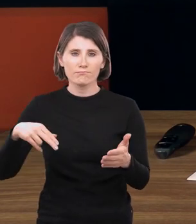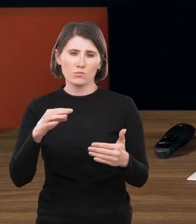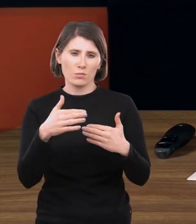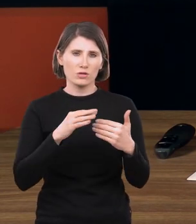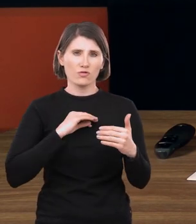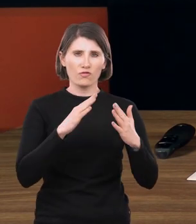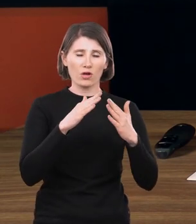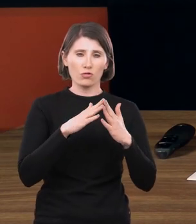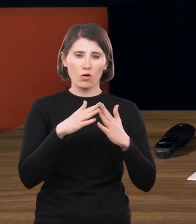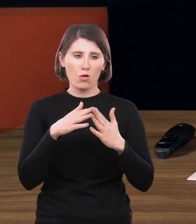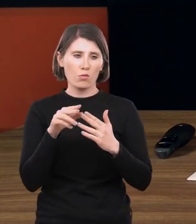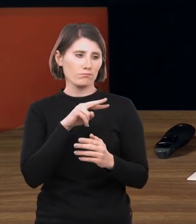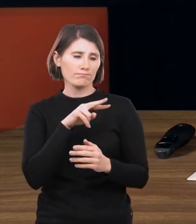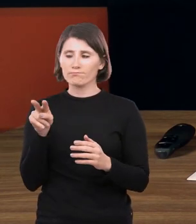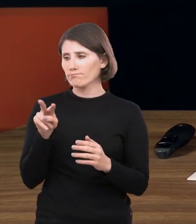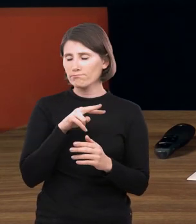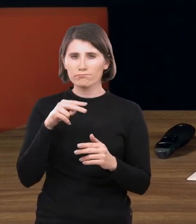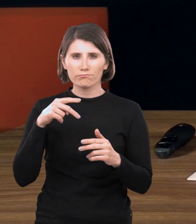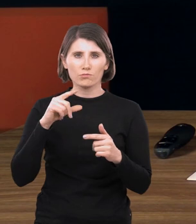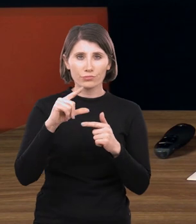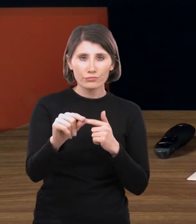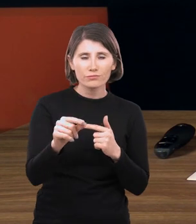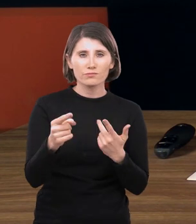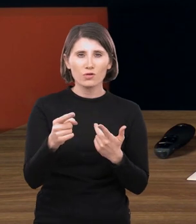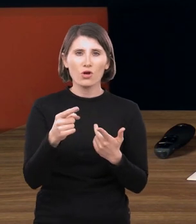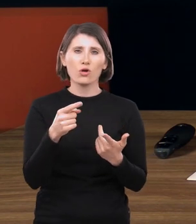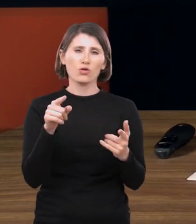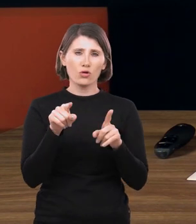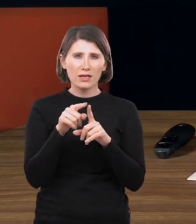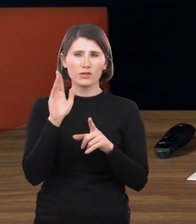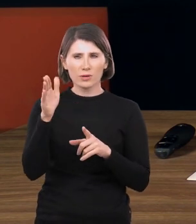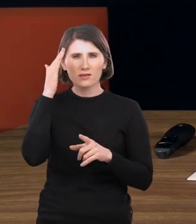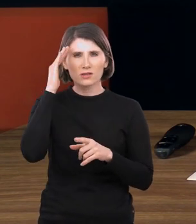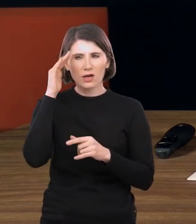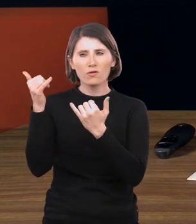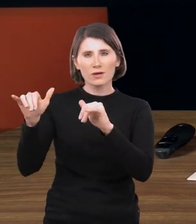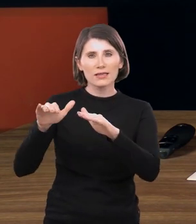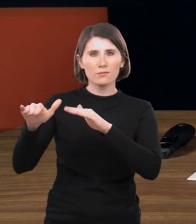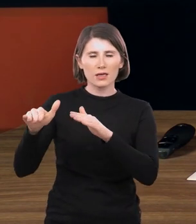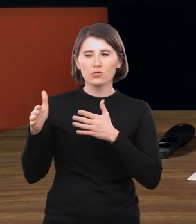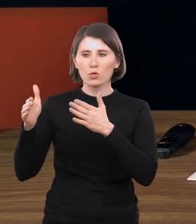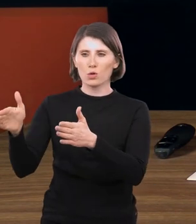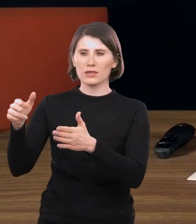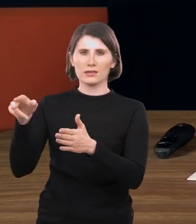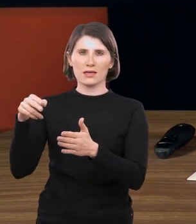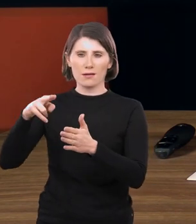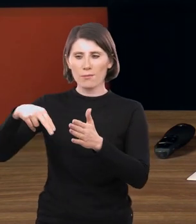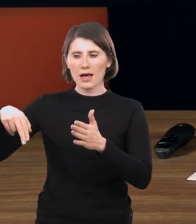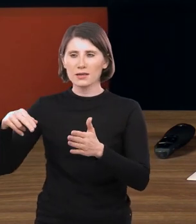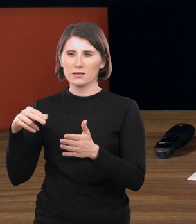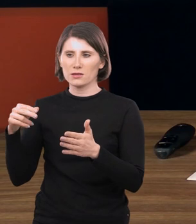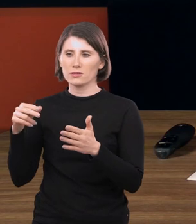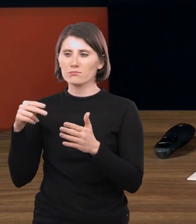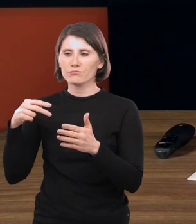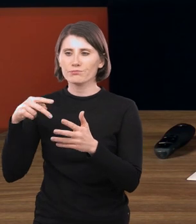domu, to będzie potrafiło te same zasady przenieść na inne pasy w innym dowolnym miejscu